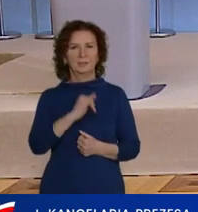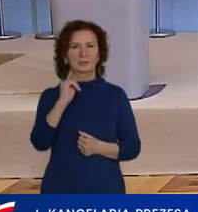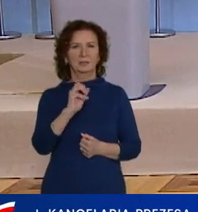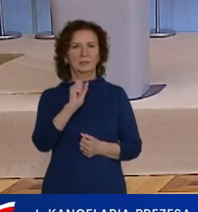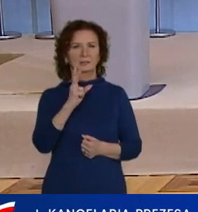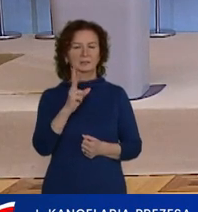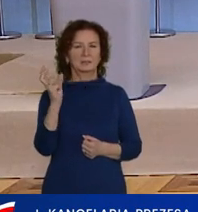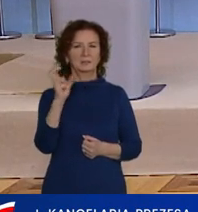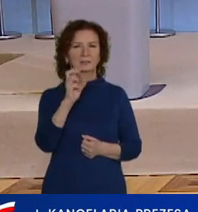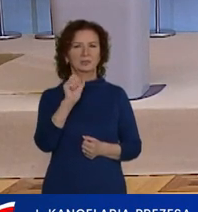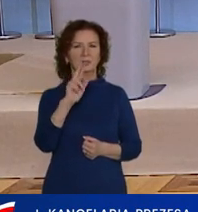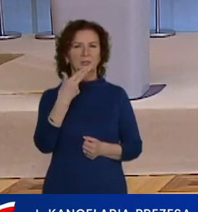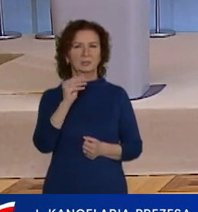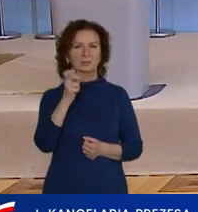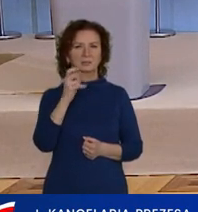Radio Z.